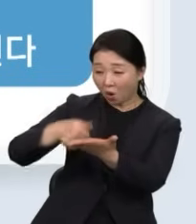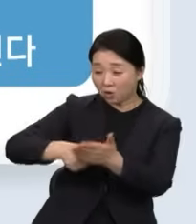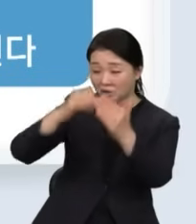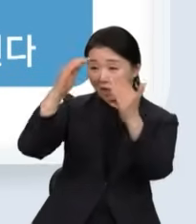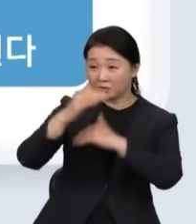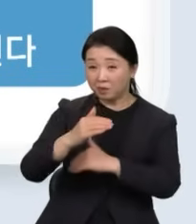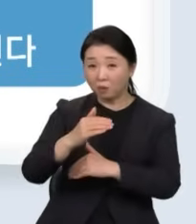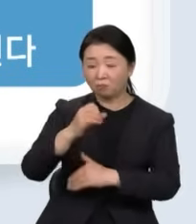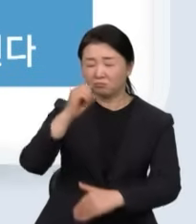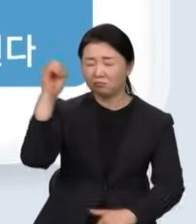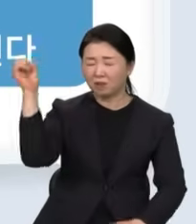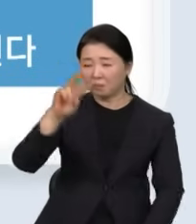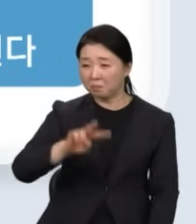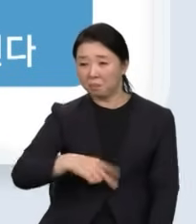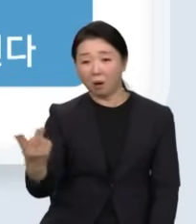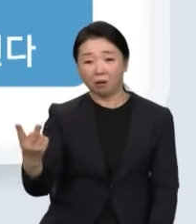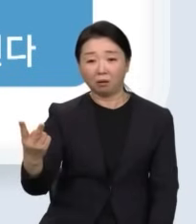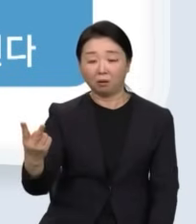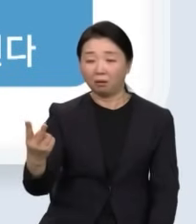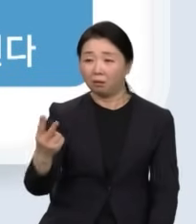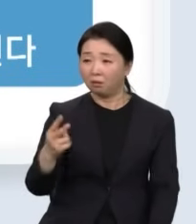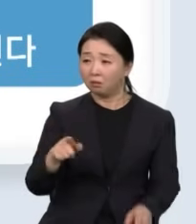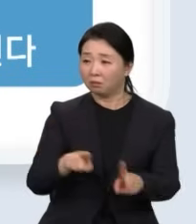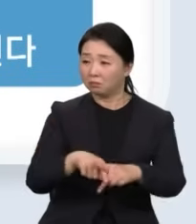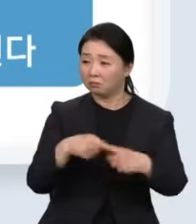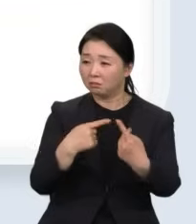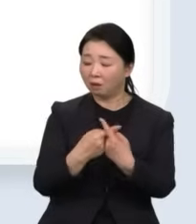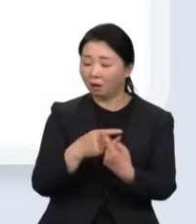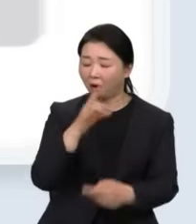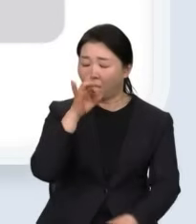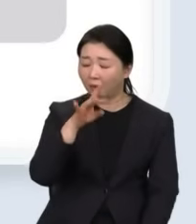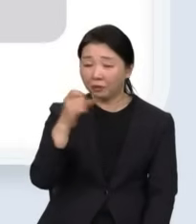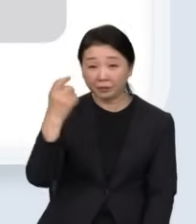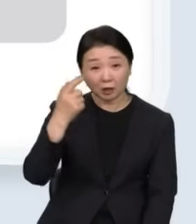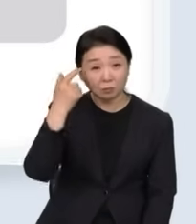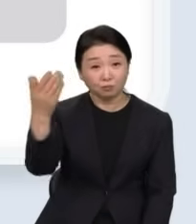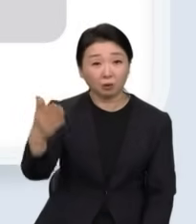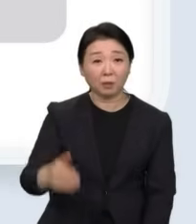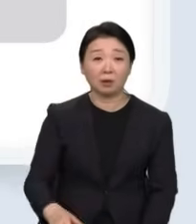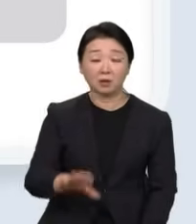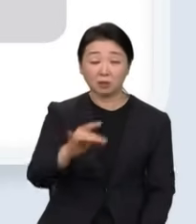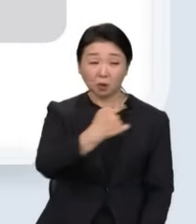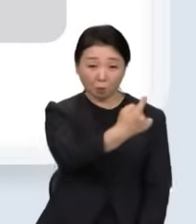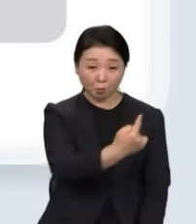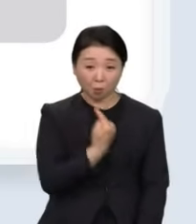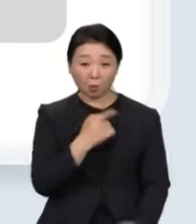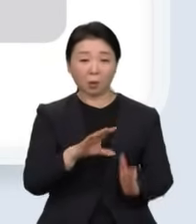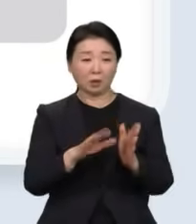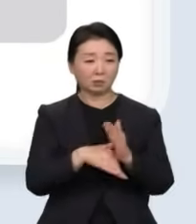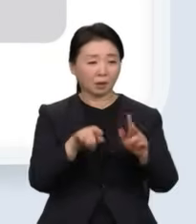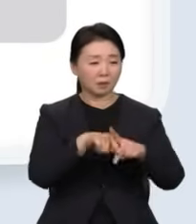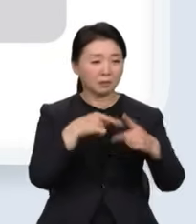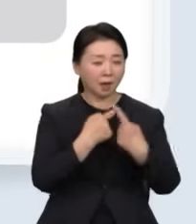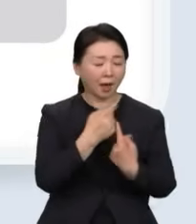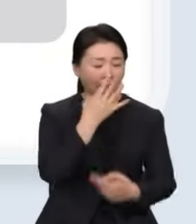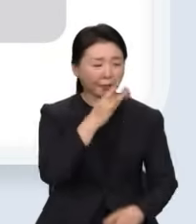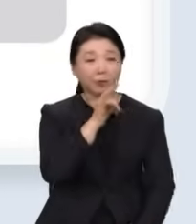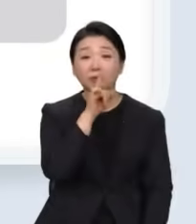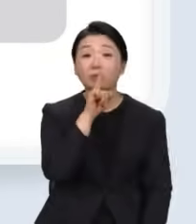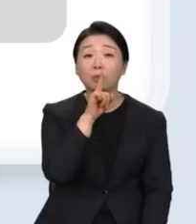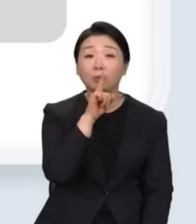만에 뒤집은 게 나는 납득이 안 된다 이렇게 다시 물어봤습니다. 그랬더니 애초 보고를 받을 때부터 이해가 안 되는 부분이